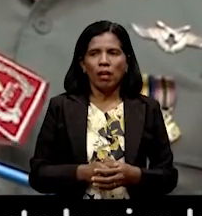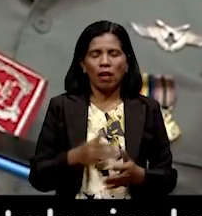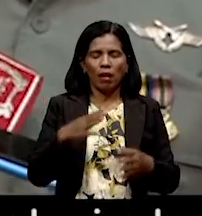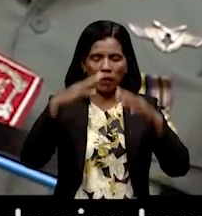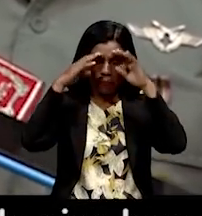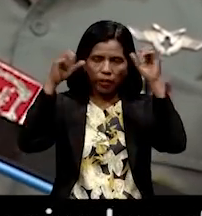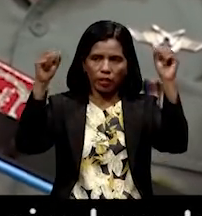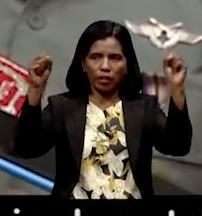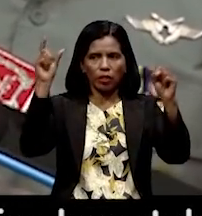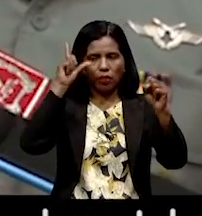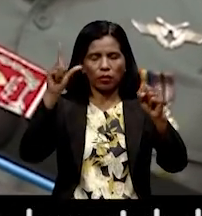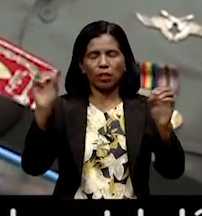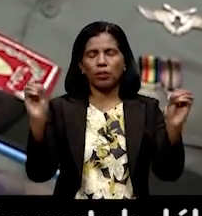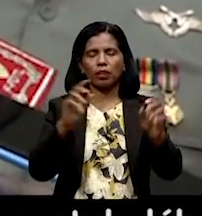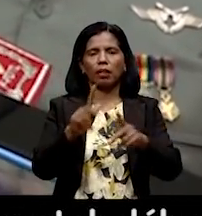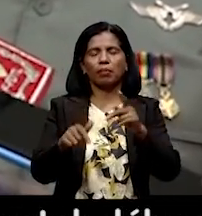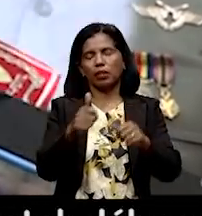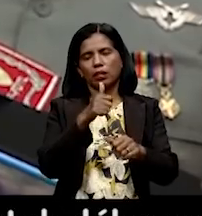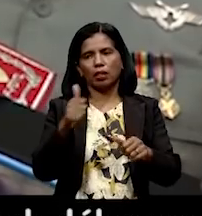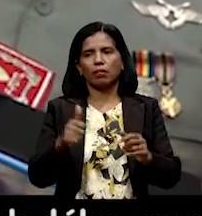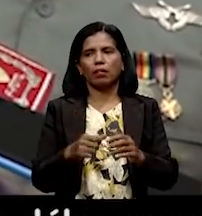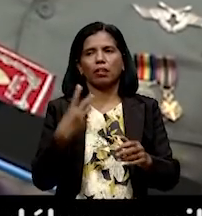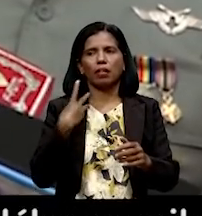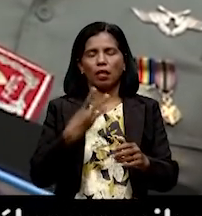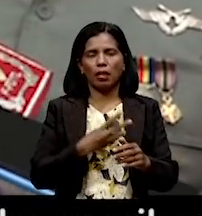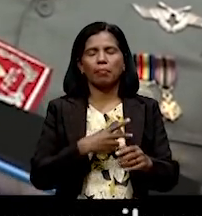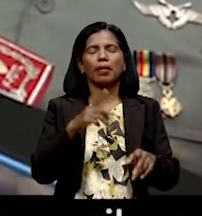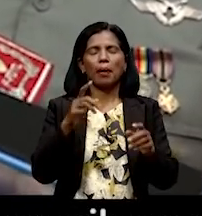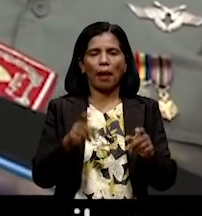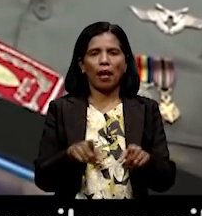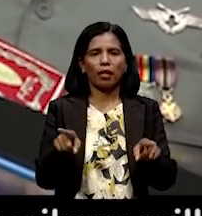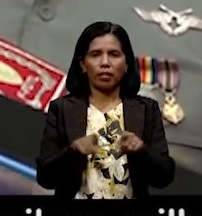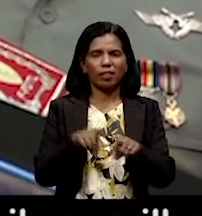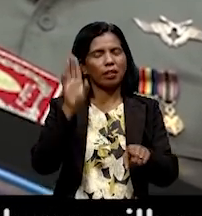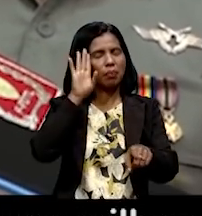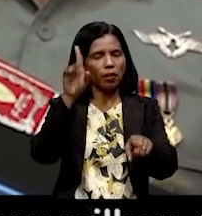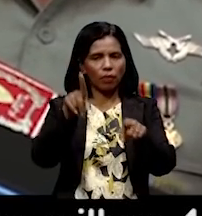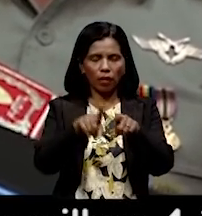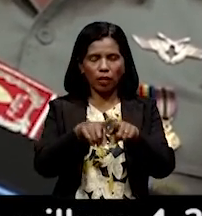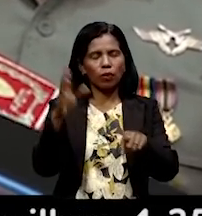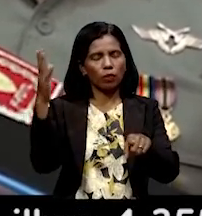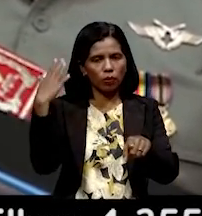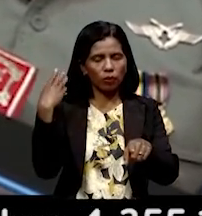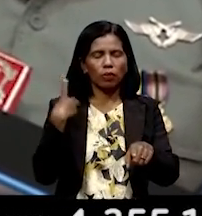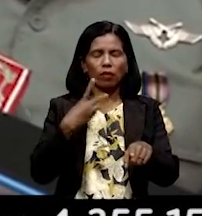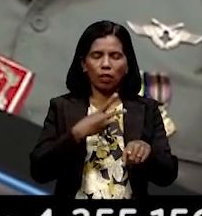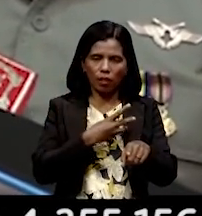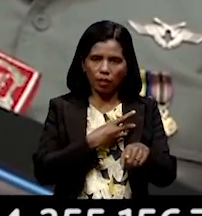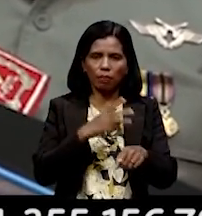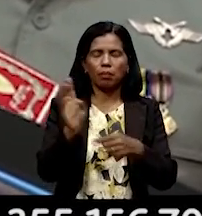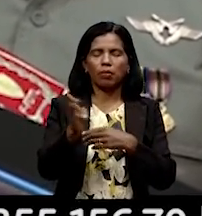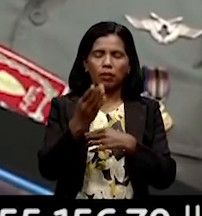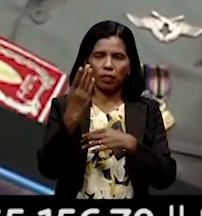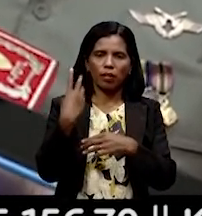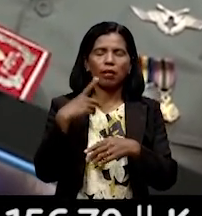república amnero nella sua masilica male amnero mesa com mau ali Ami ulu kompromet, ami jura, kata kita nero mati